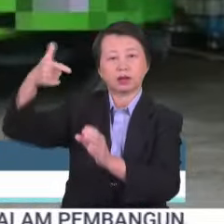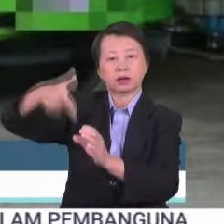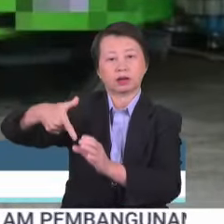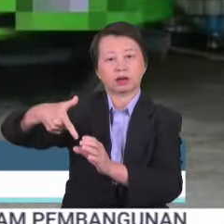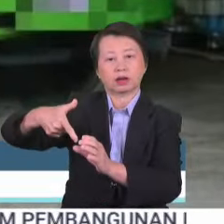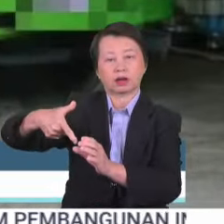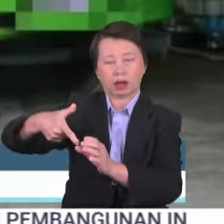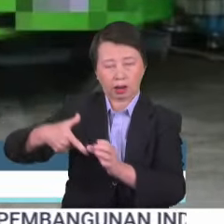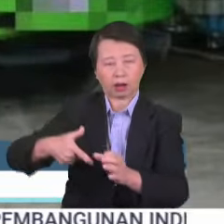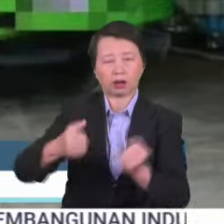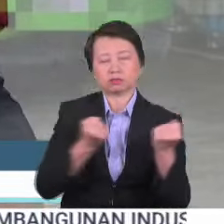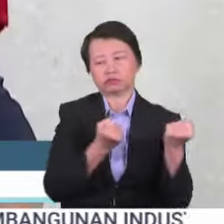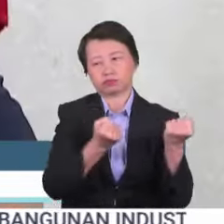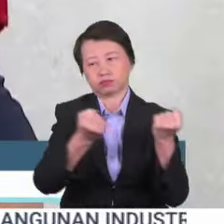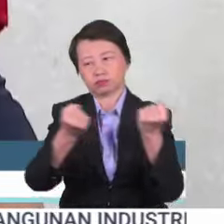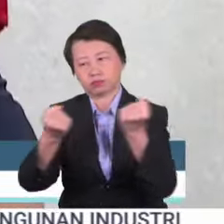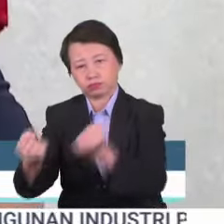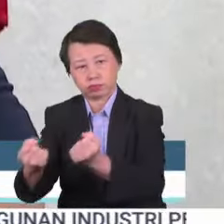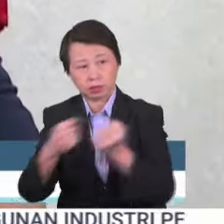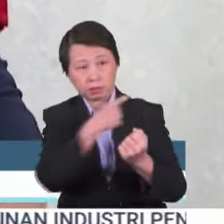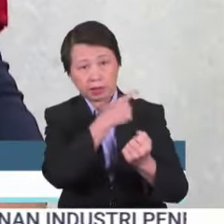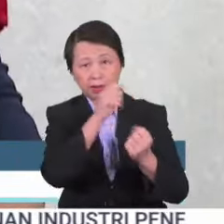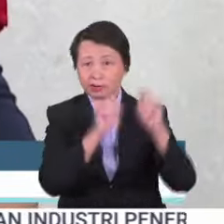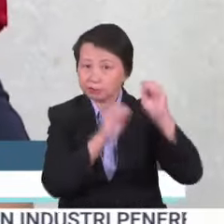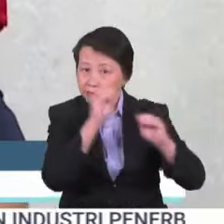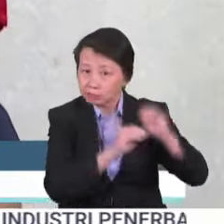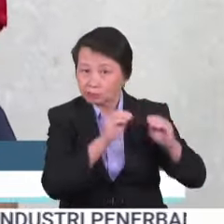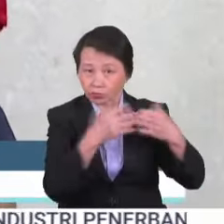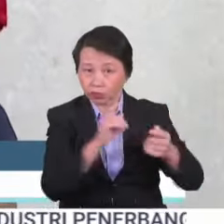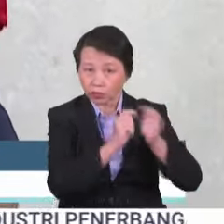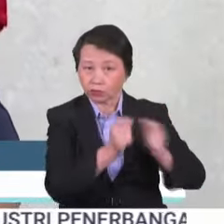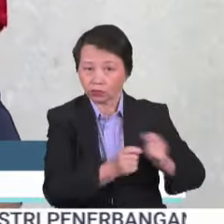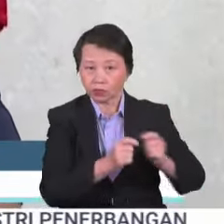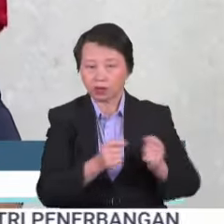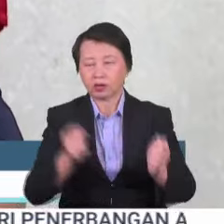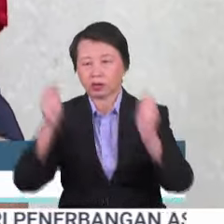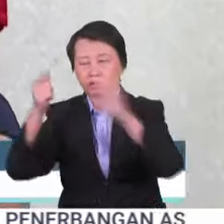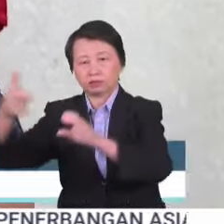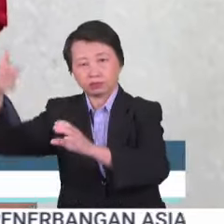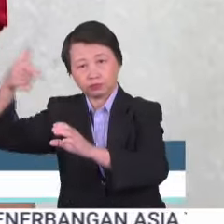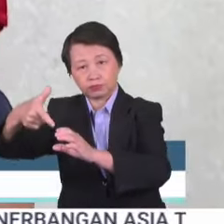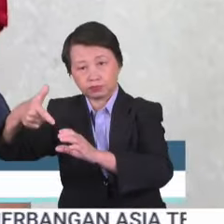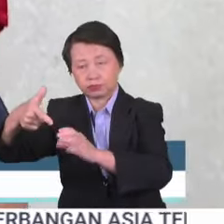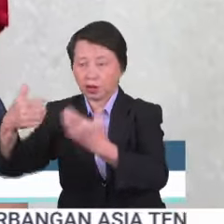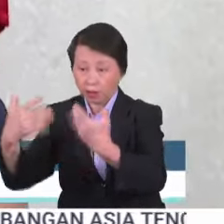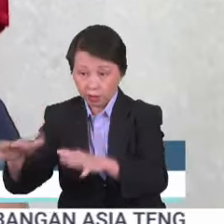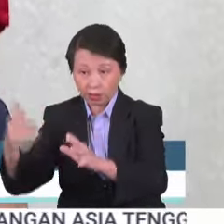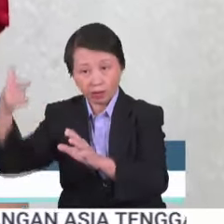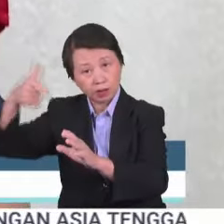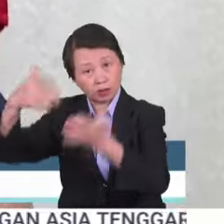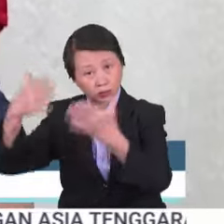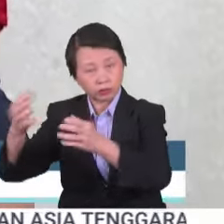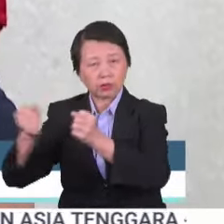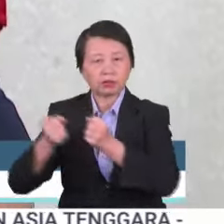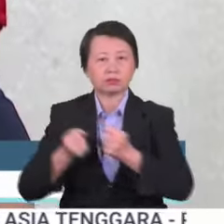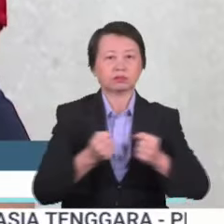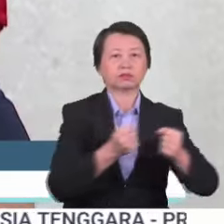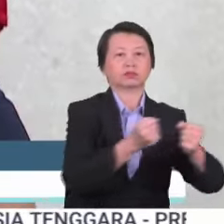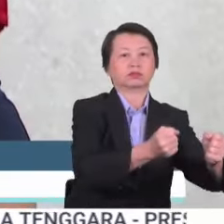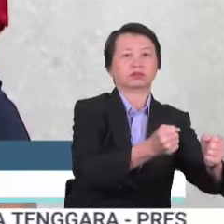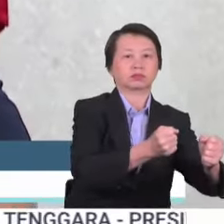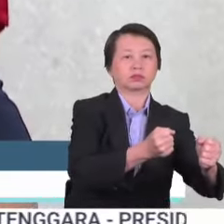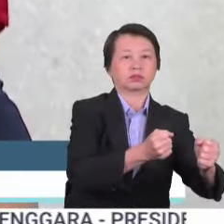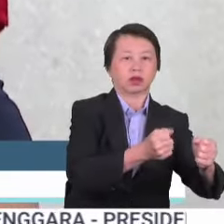di kawasan tersebut. Apabila telah selesai, dia akan bawa balik ke gudang tempat yang kita buat rampasan